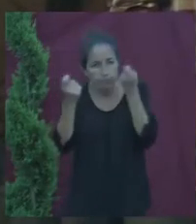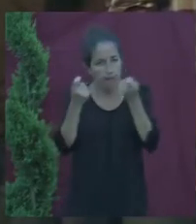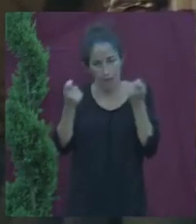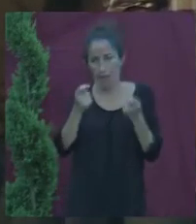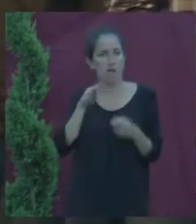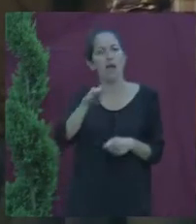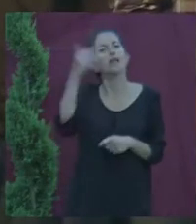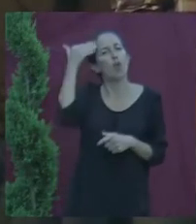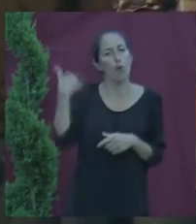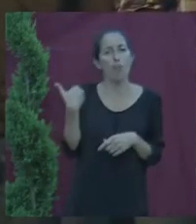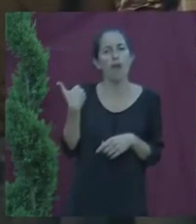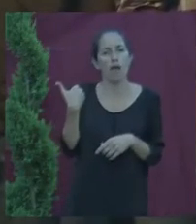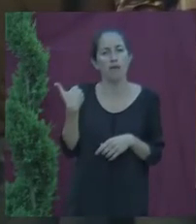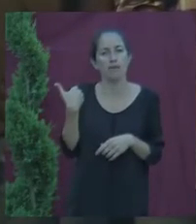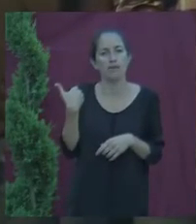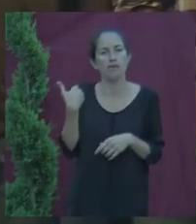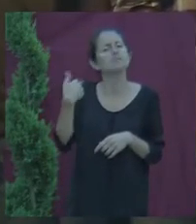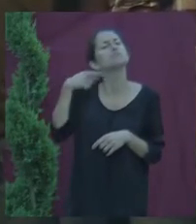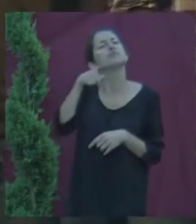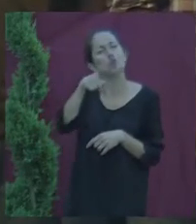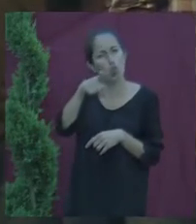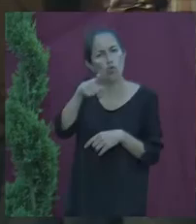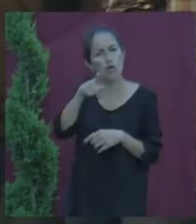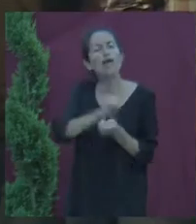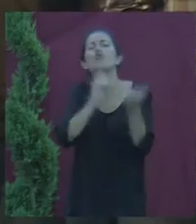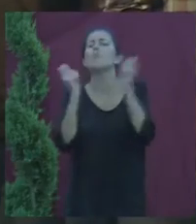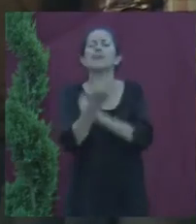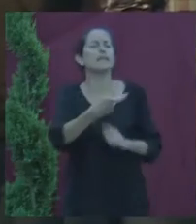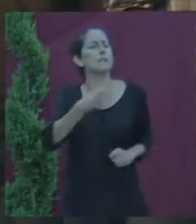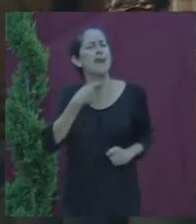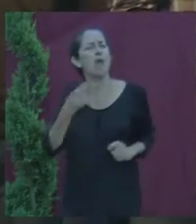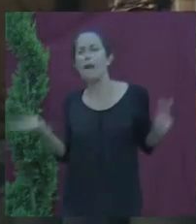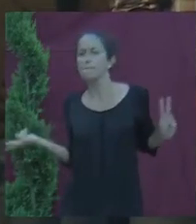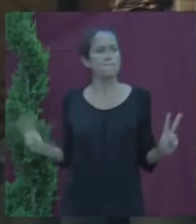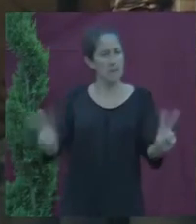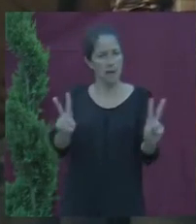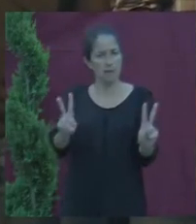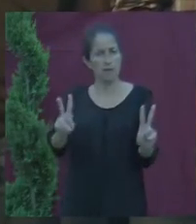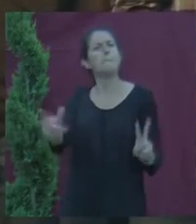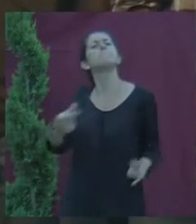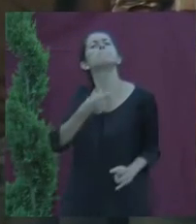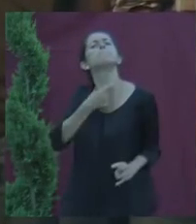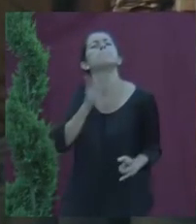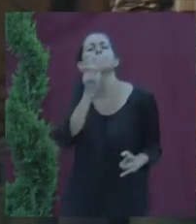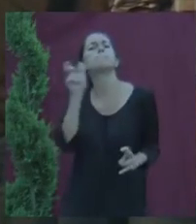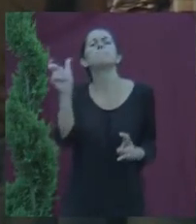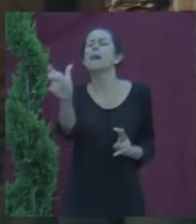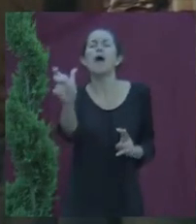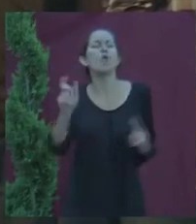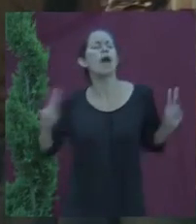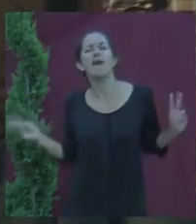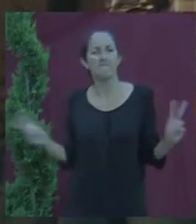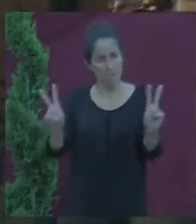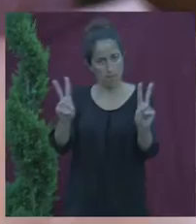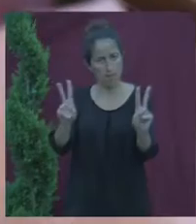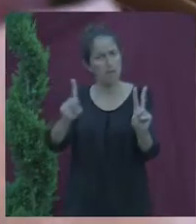teu poble. Tu seràs la paraula viva, la paraula viva